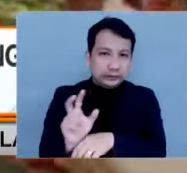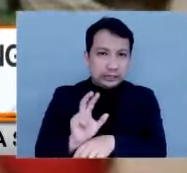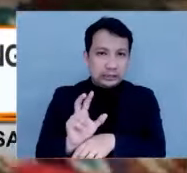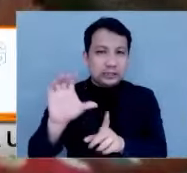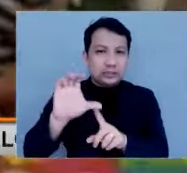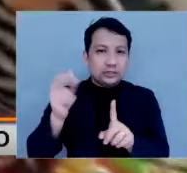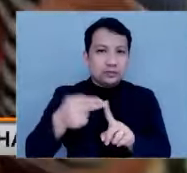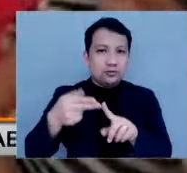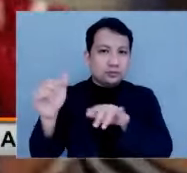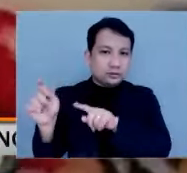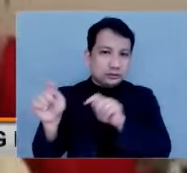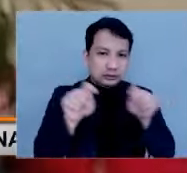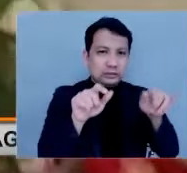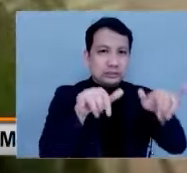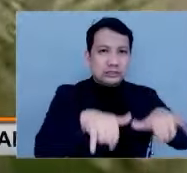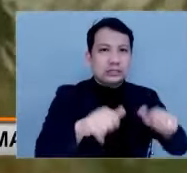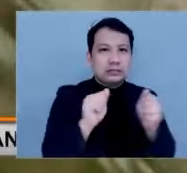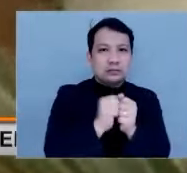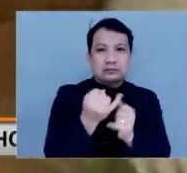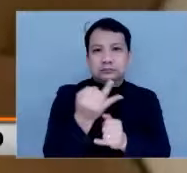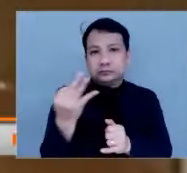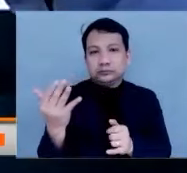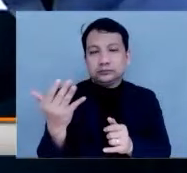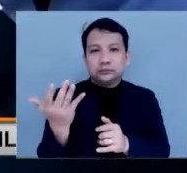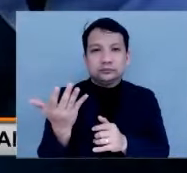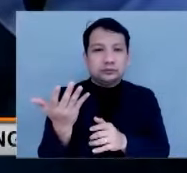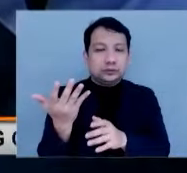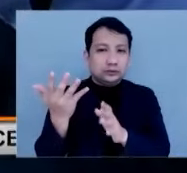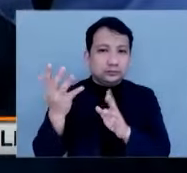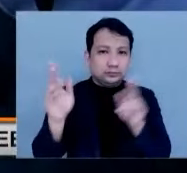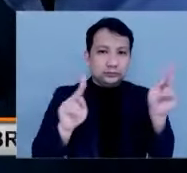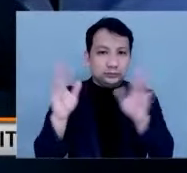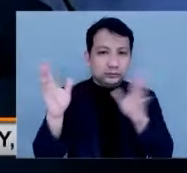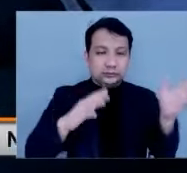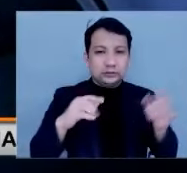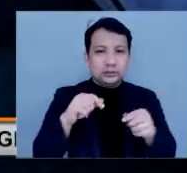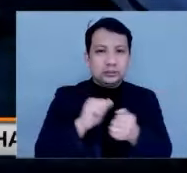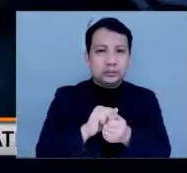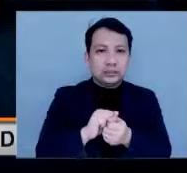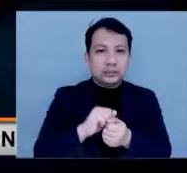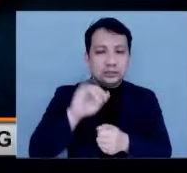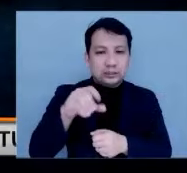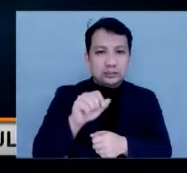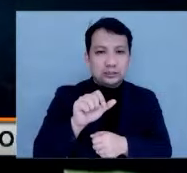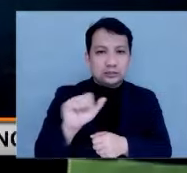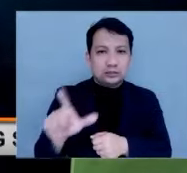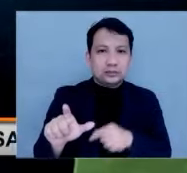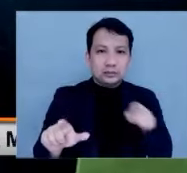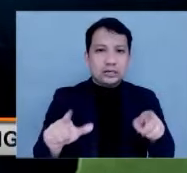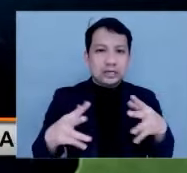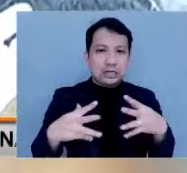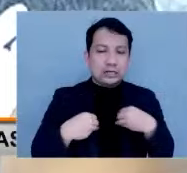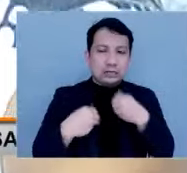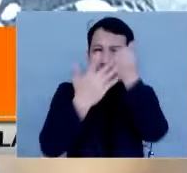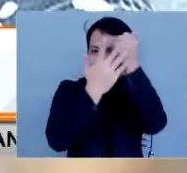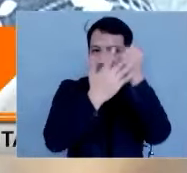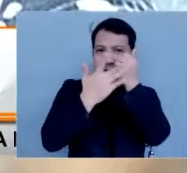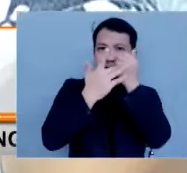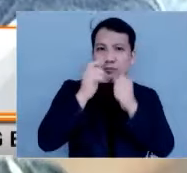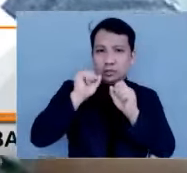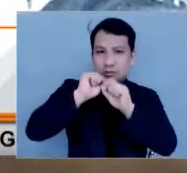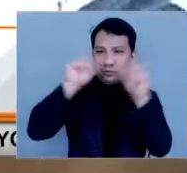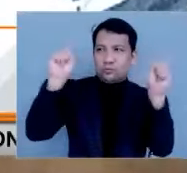namamalagi kasama ang ilan Pang nasa lant ri ng bagyo kabilang din diyan si Joel na aminadong nat troma sa biglang pagtaas ng